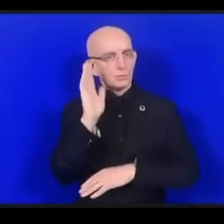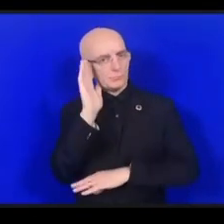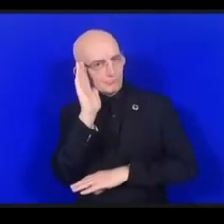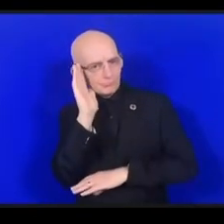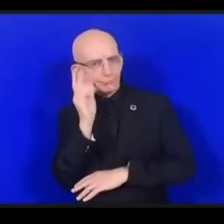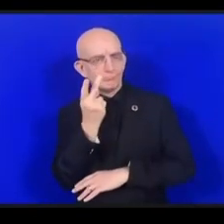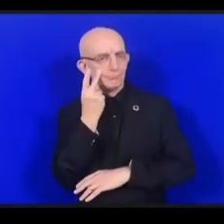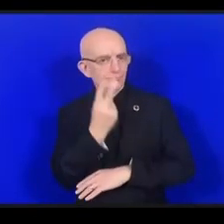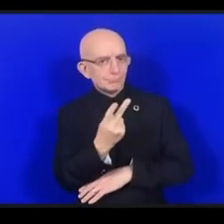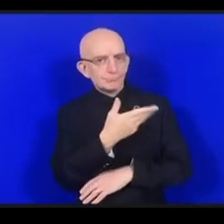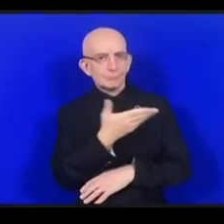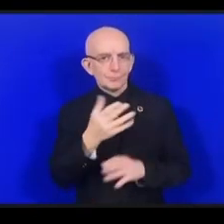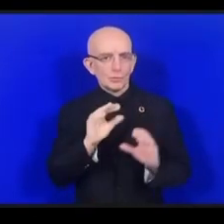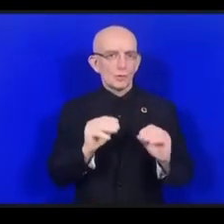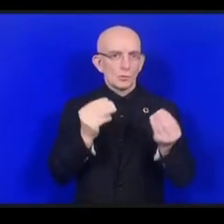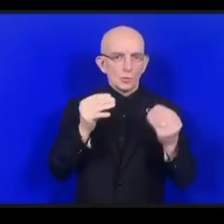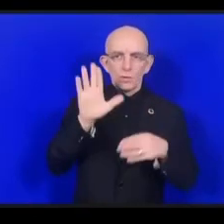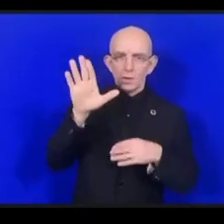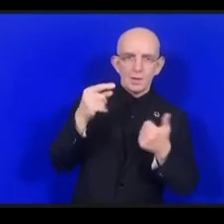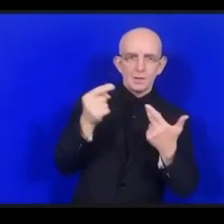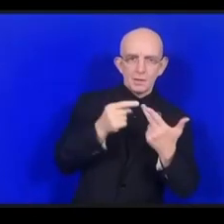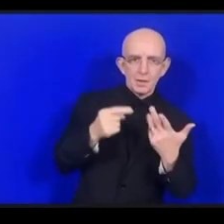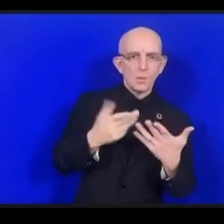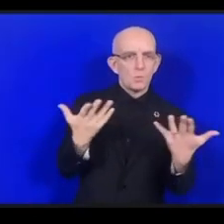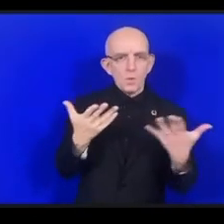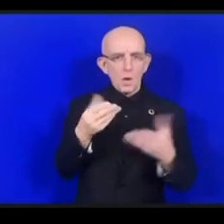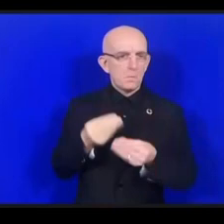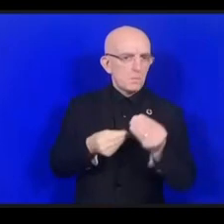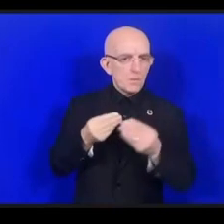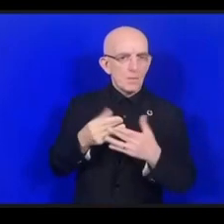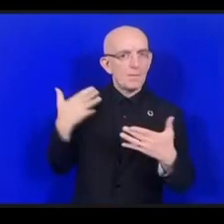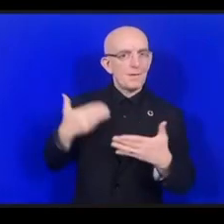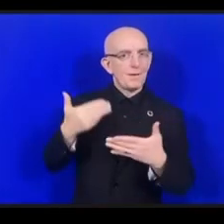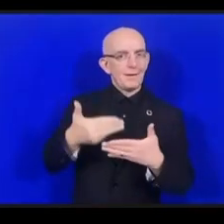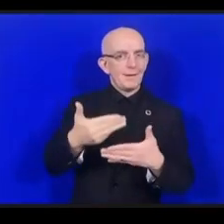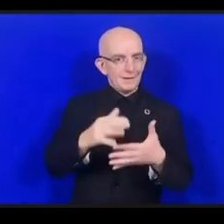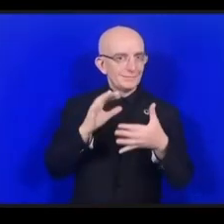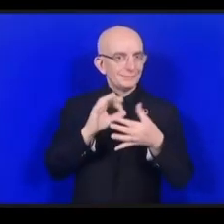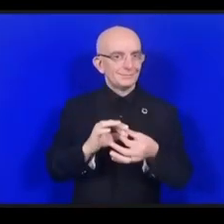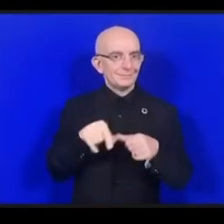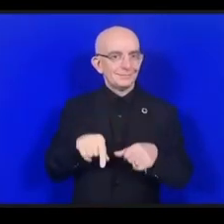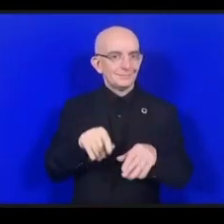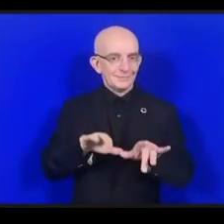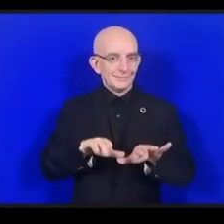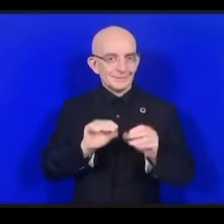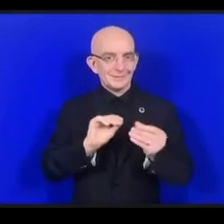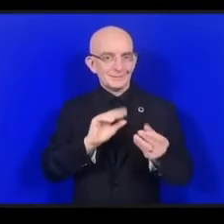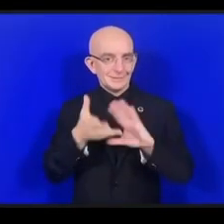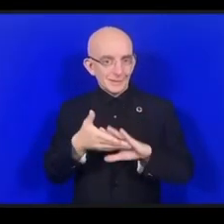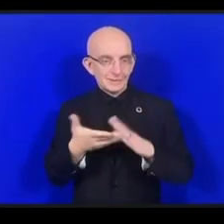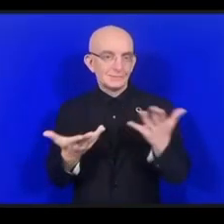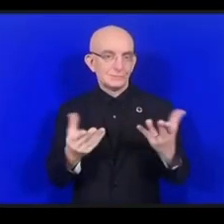分享一下年轻人在互联网上碰到的挑战，以及这个年轻人